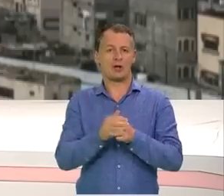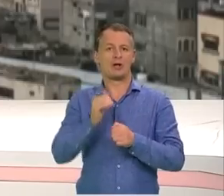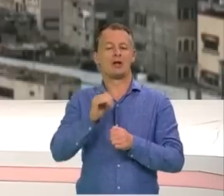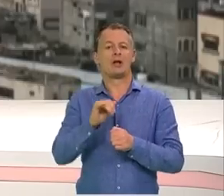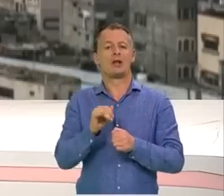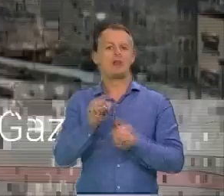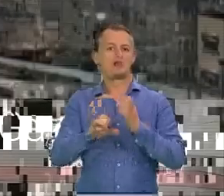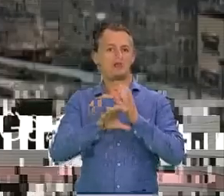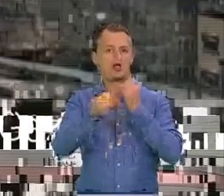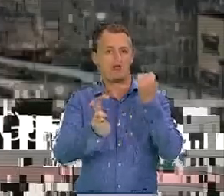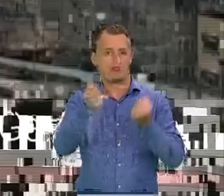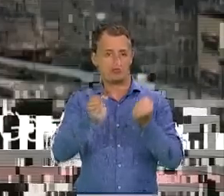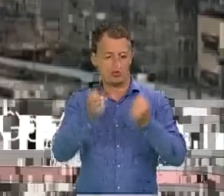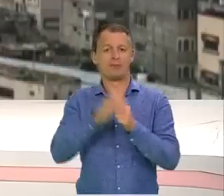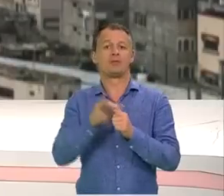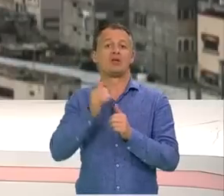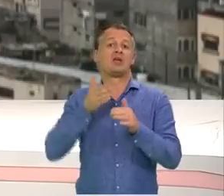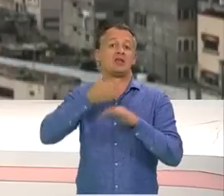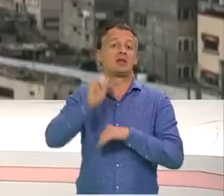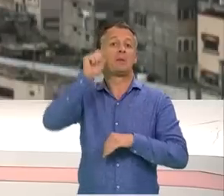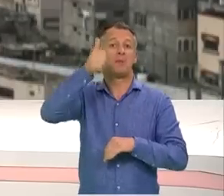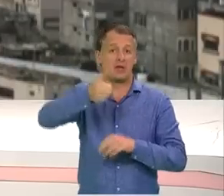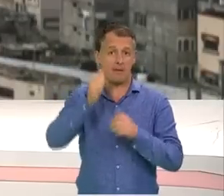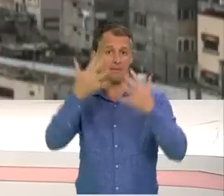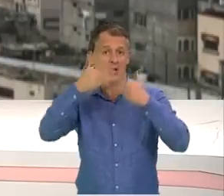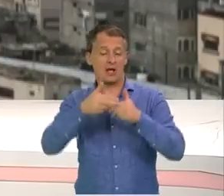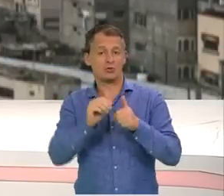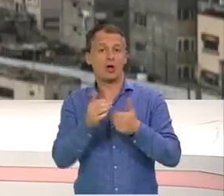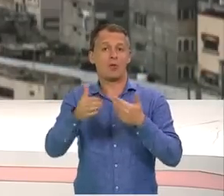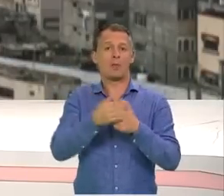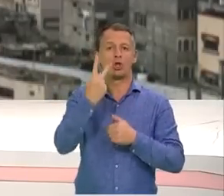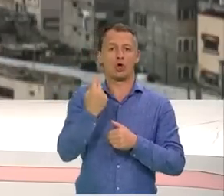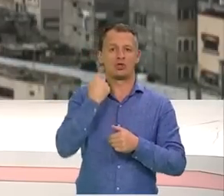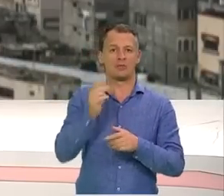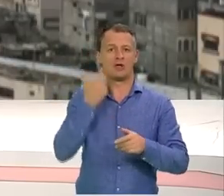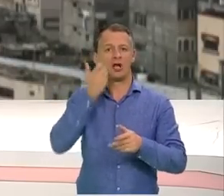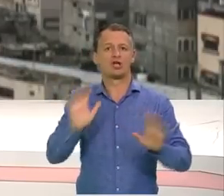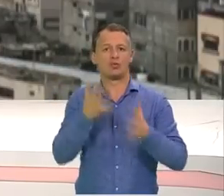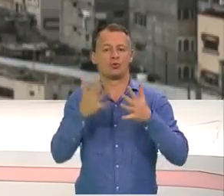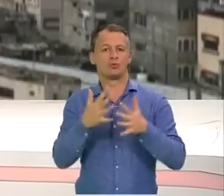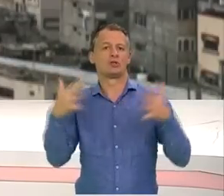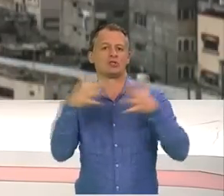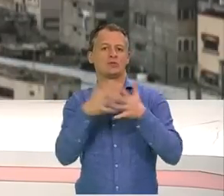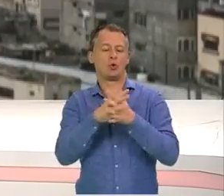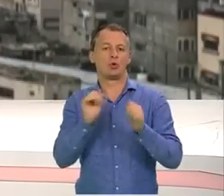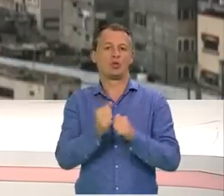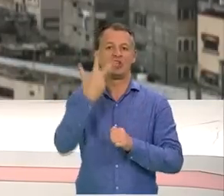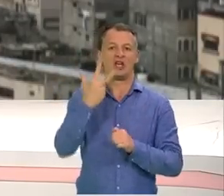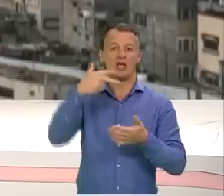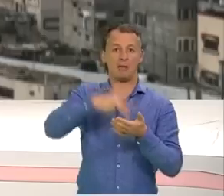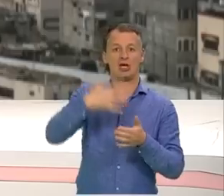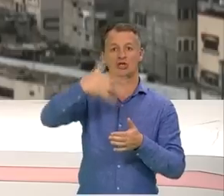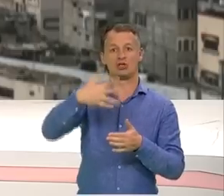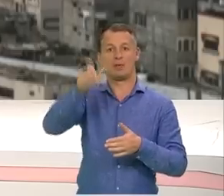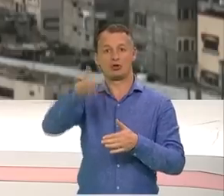devreme, camioanele vor intra în Gaza de mâine. Bilanțul la aproape două săptămâni de la declanșarea conflictului este sumbru.